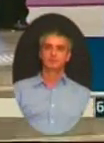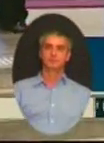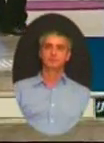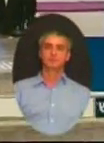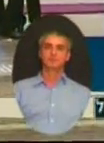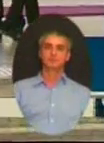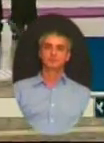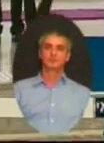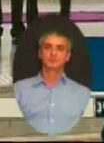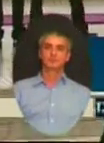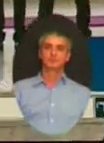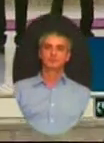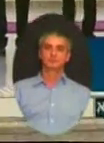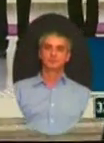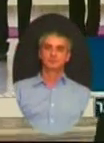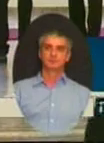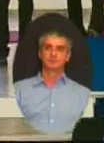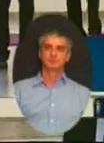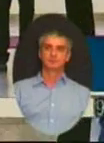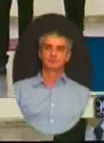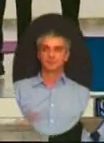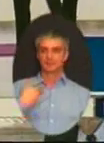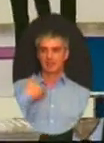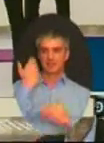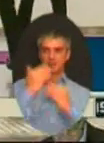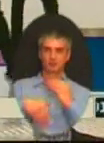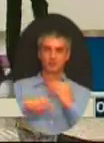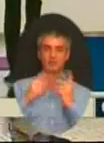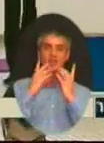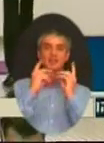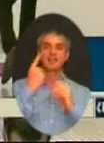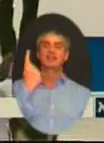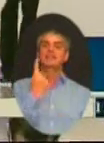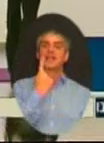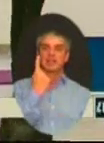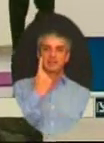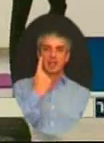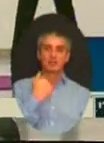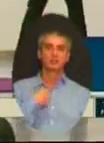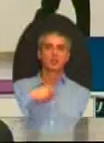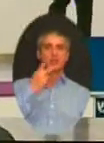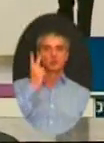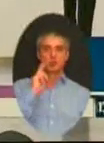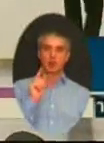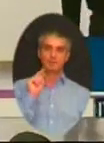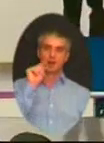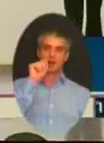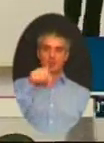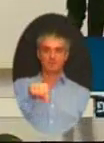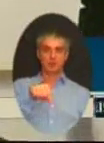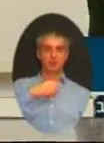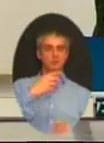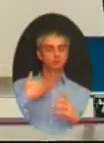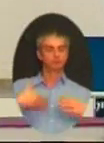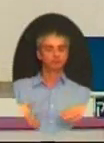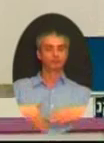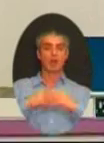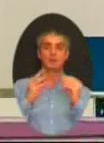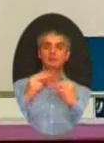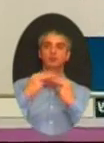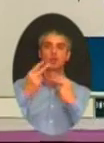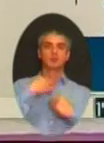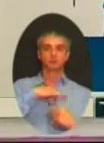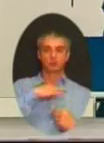המשפט. ניתן לנחמן להגיב ואני חוזר. אני אשלים את המשפט. הדרך היחידה שנוכל להגיע לקיום בשלום עם